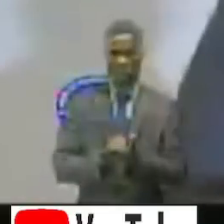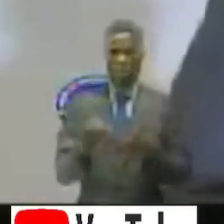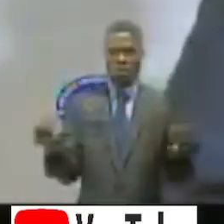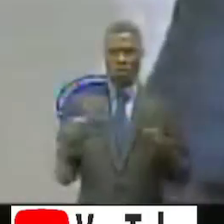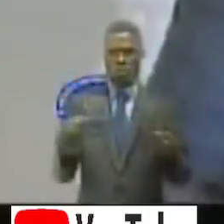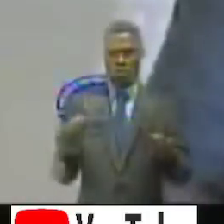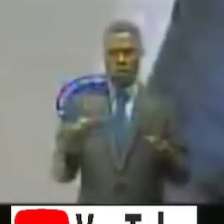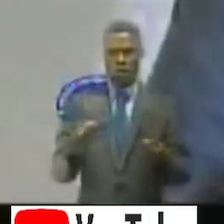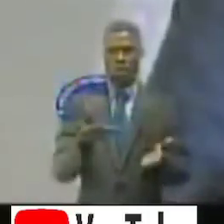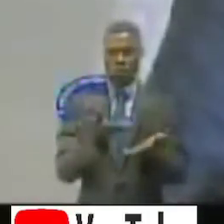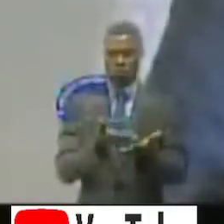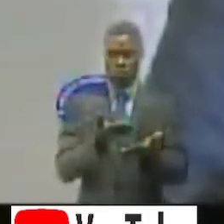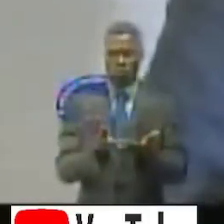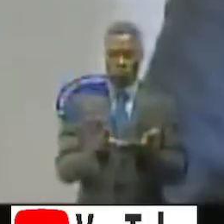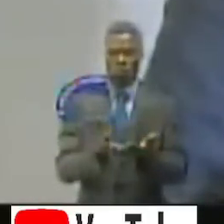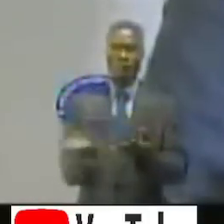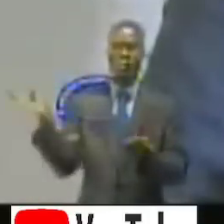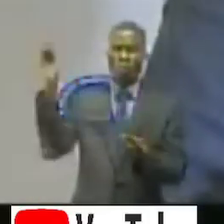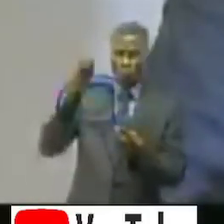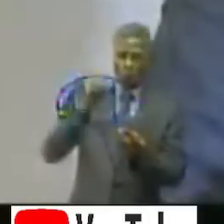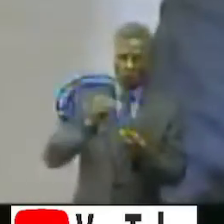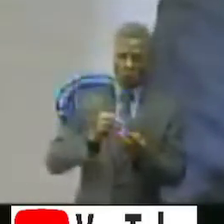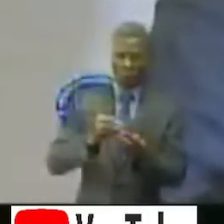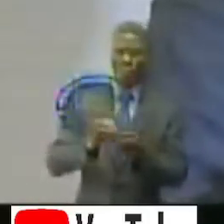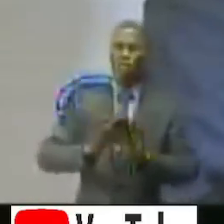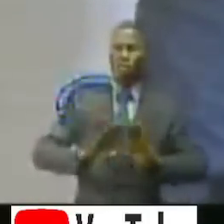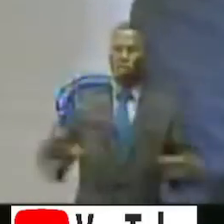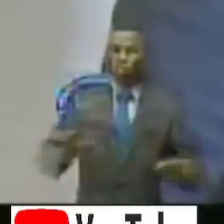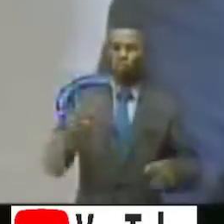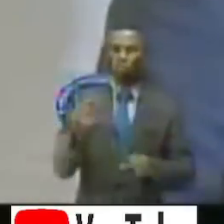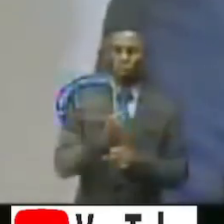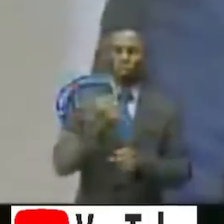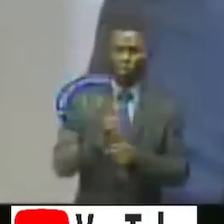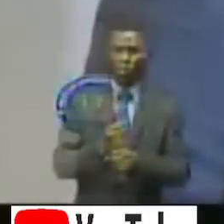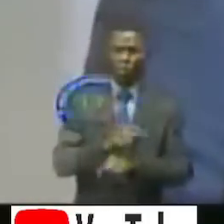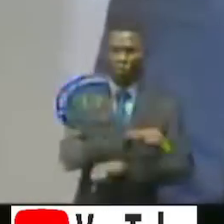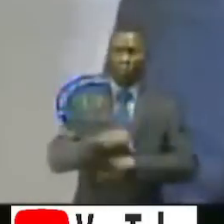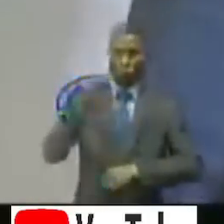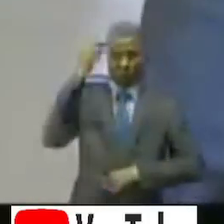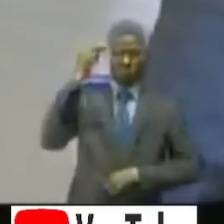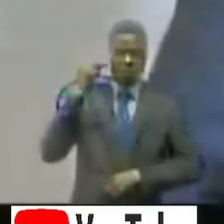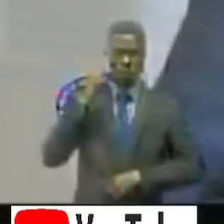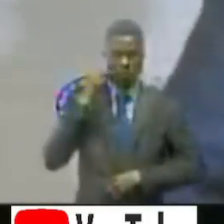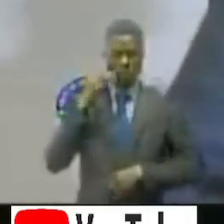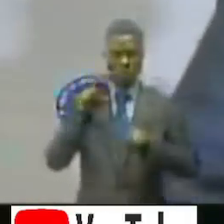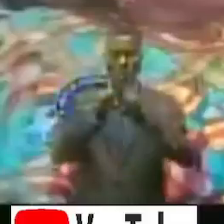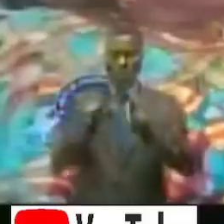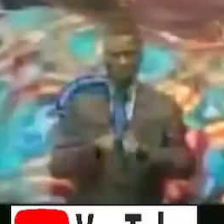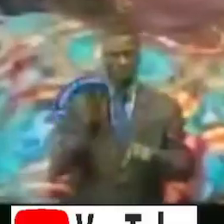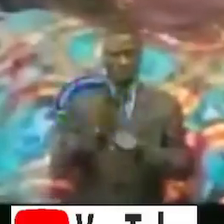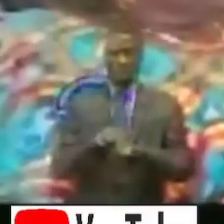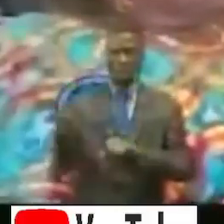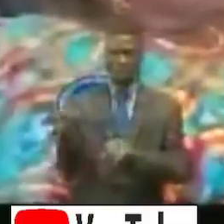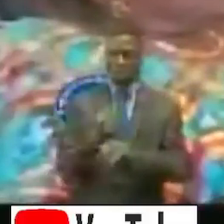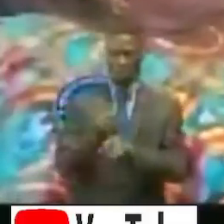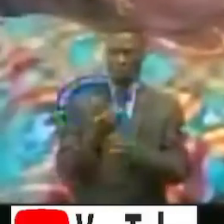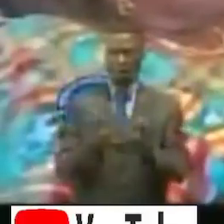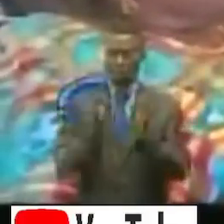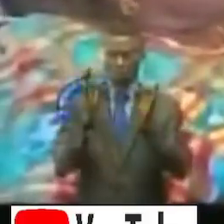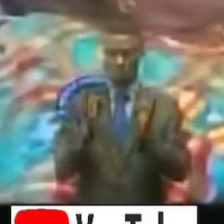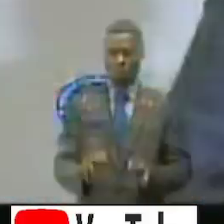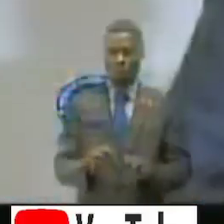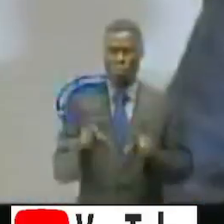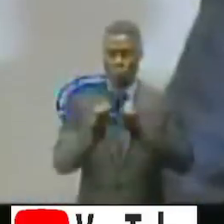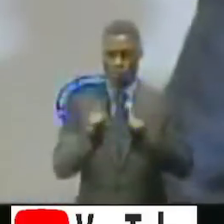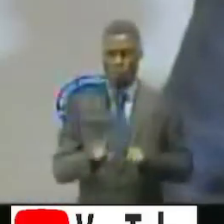va sans doute augmenter la performance non seulement des ministères et ses différents services, mais